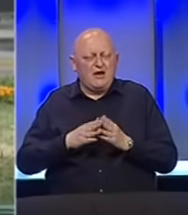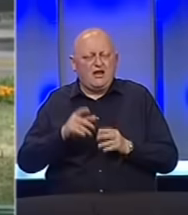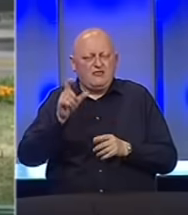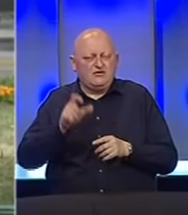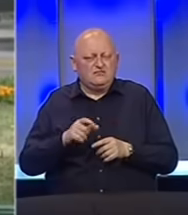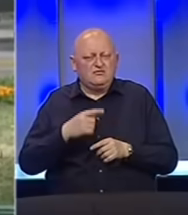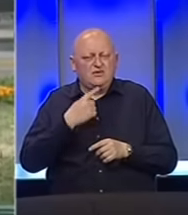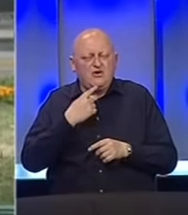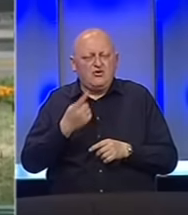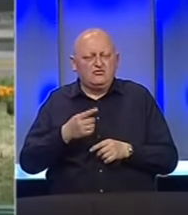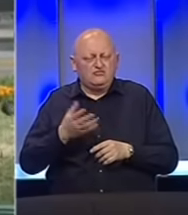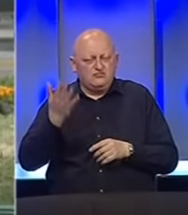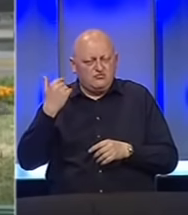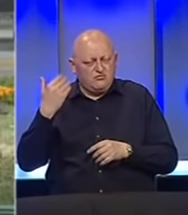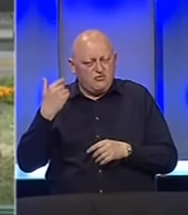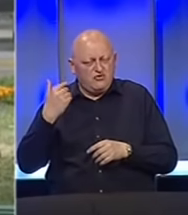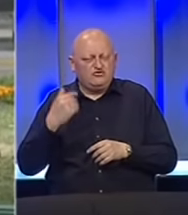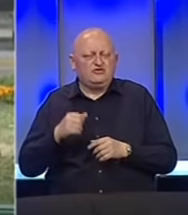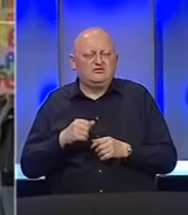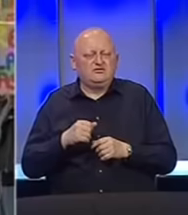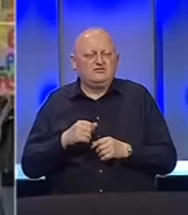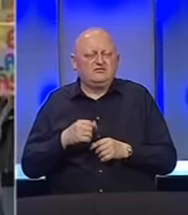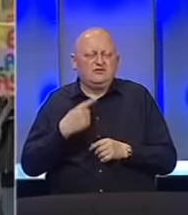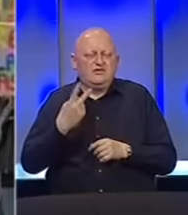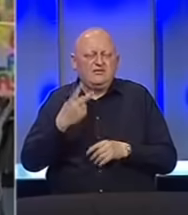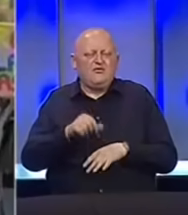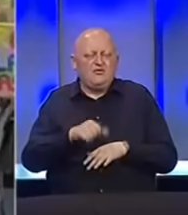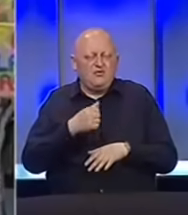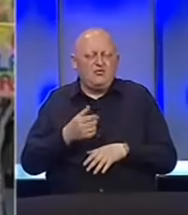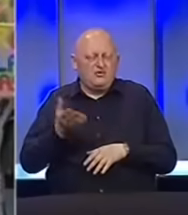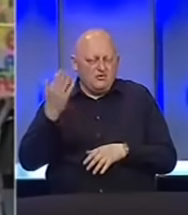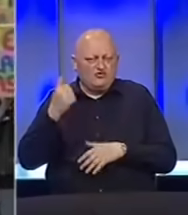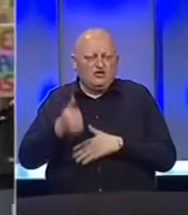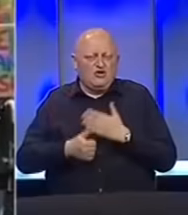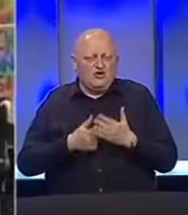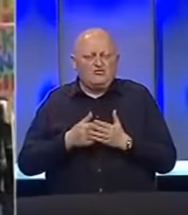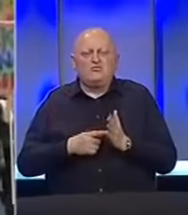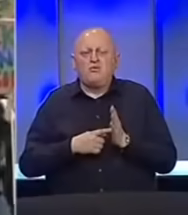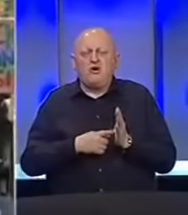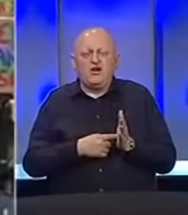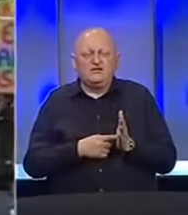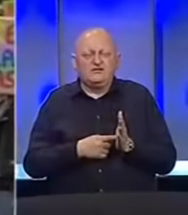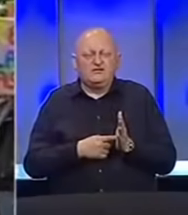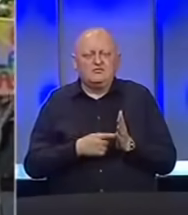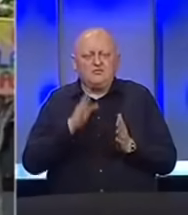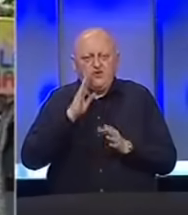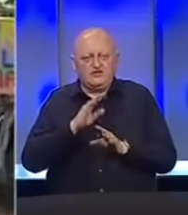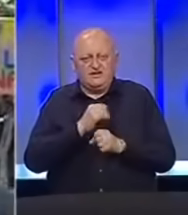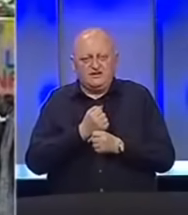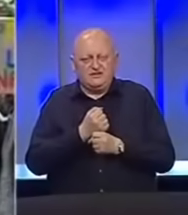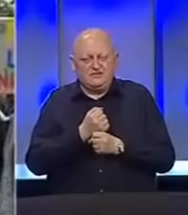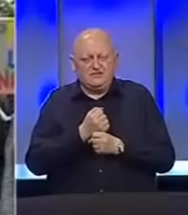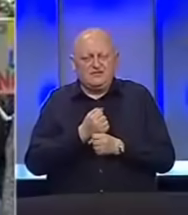druge strane, ono što se dešavalo protekle, recimo dvije godine, pogotovo prošle godine, pokazuje da Bosna i